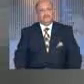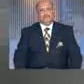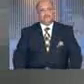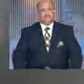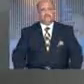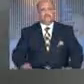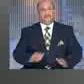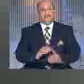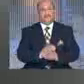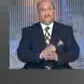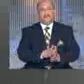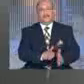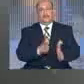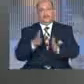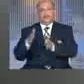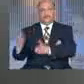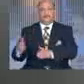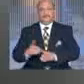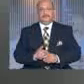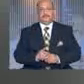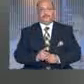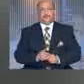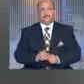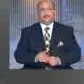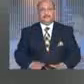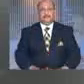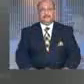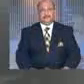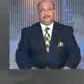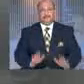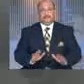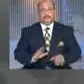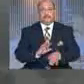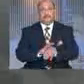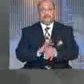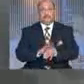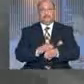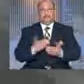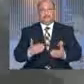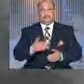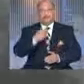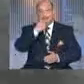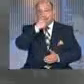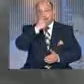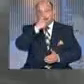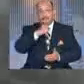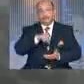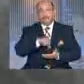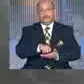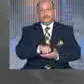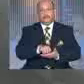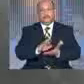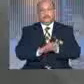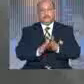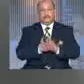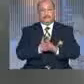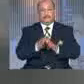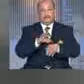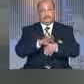فيها. نبقى في المجال الطبي. وفي المنستير عرضت المنظمة التونسية لطب العيون آخر